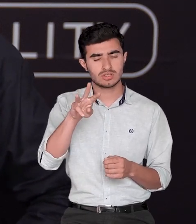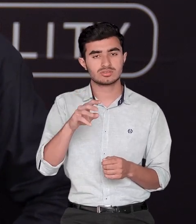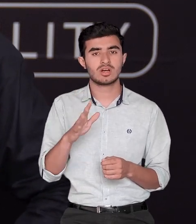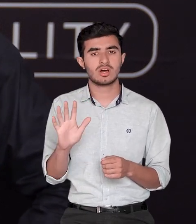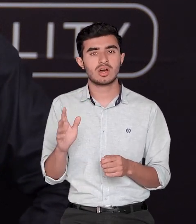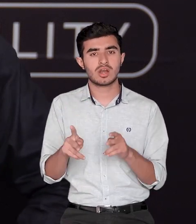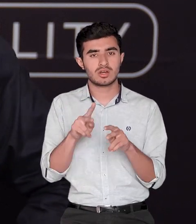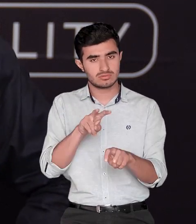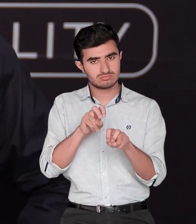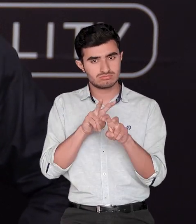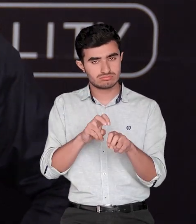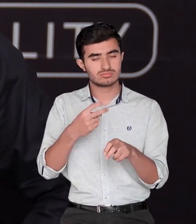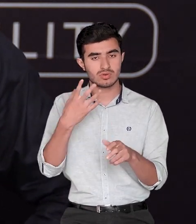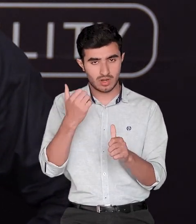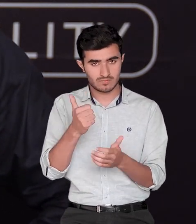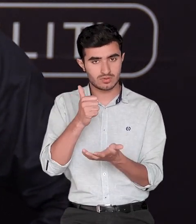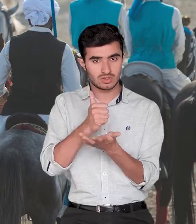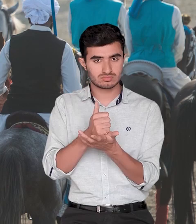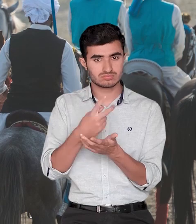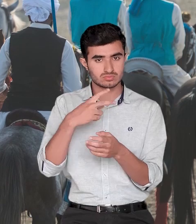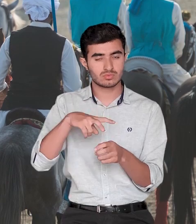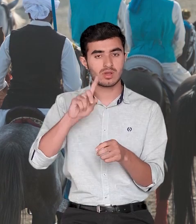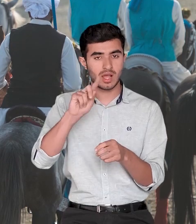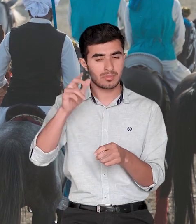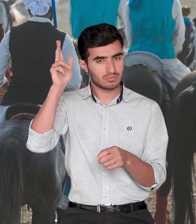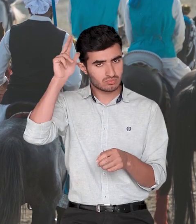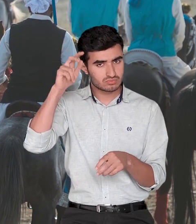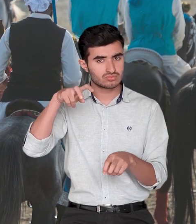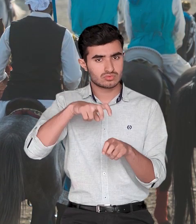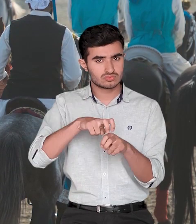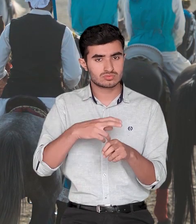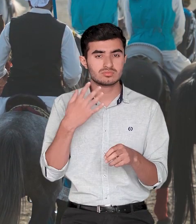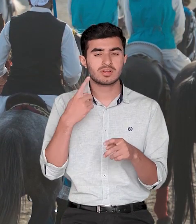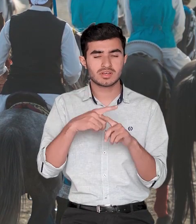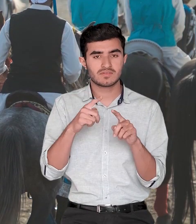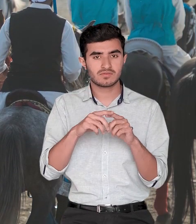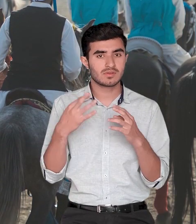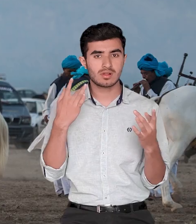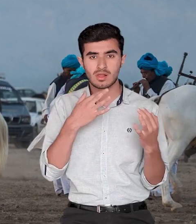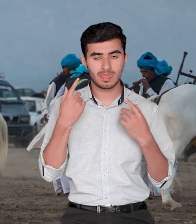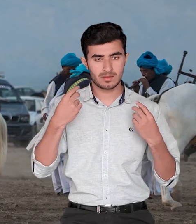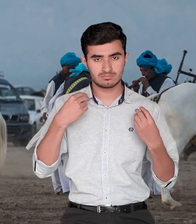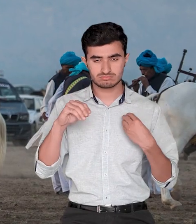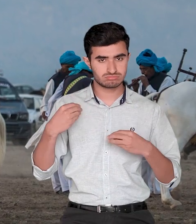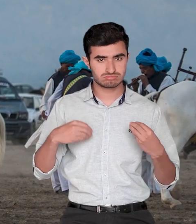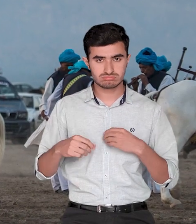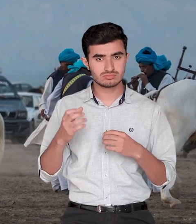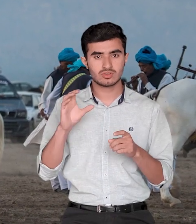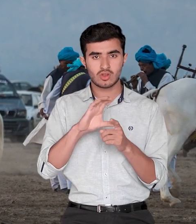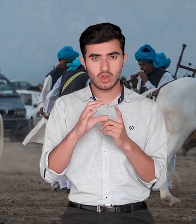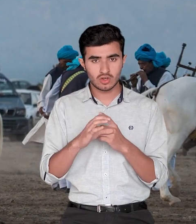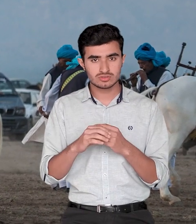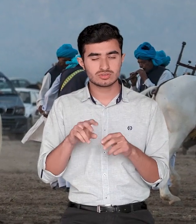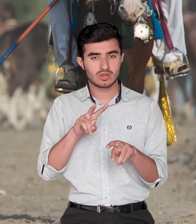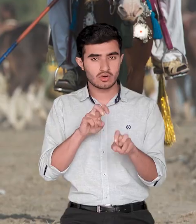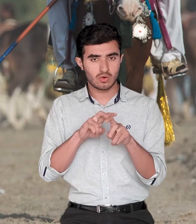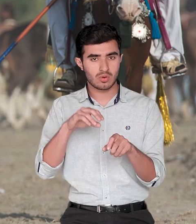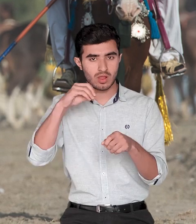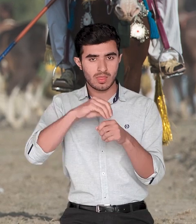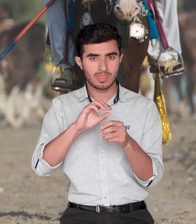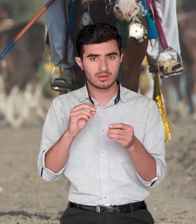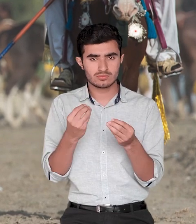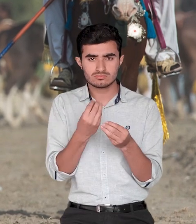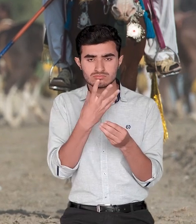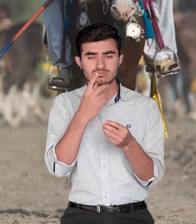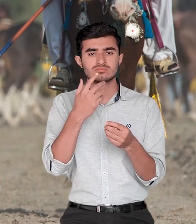फर्स्ट टाइम मैंने जब तकरीबन कमोबेश 800 से 1000 राइडर्स को वहाँ पे देखा, जो कि स्टैलियंस पे विद